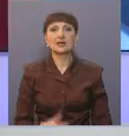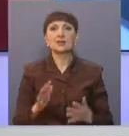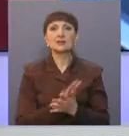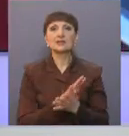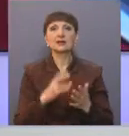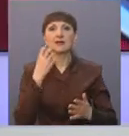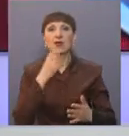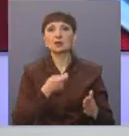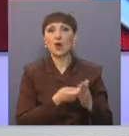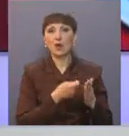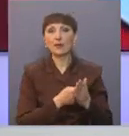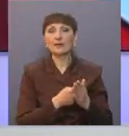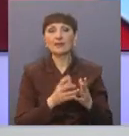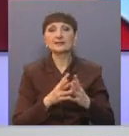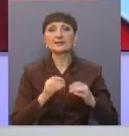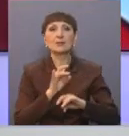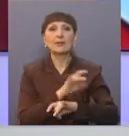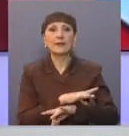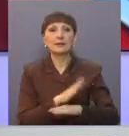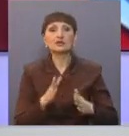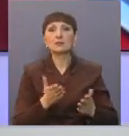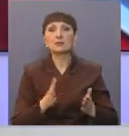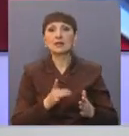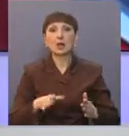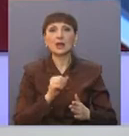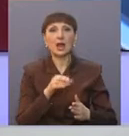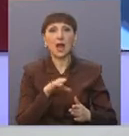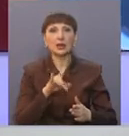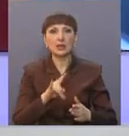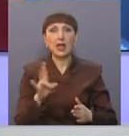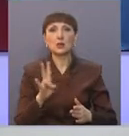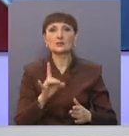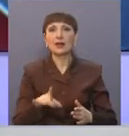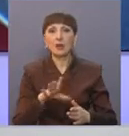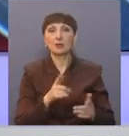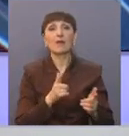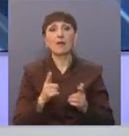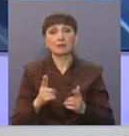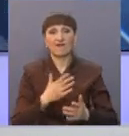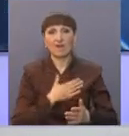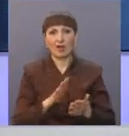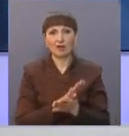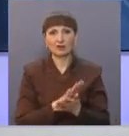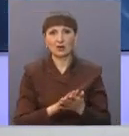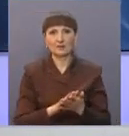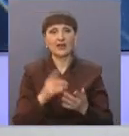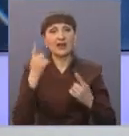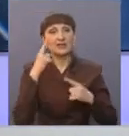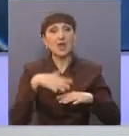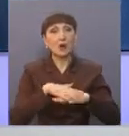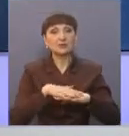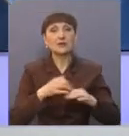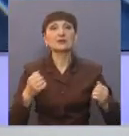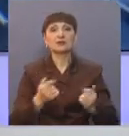Бесплатные горячие обеды для малообеспеченных жителей микрорайона Карагайлы Наурызбайского района готовят волонтеры. Идею общественников